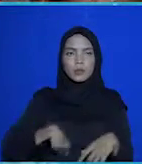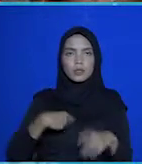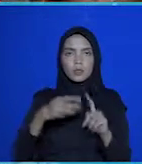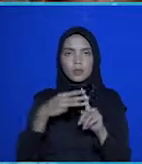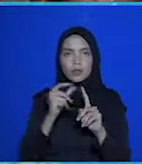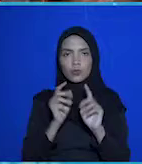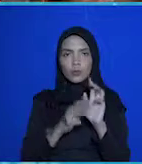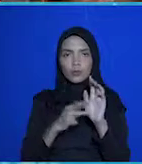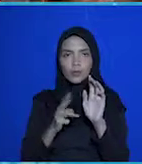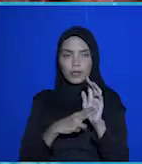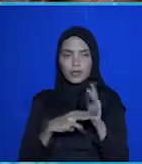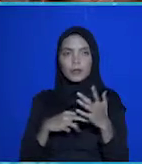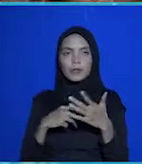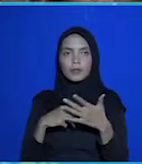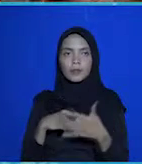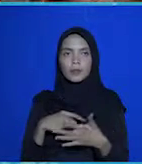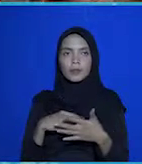Kementerian BUMN Bapak Ambra,